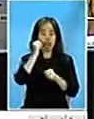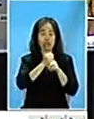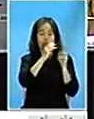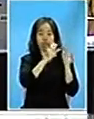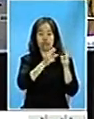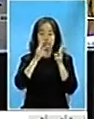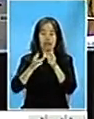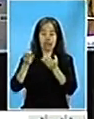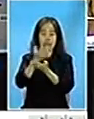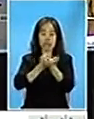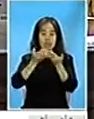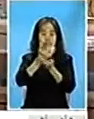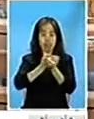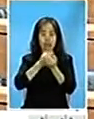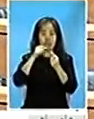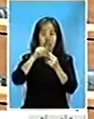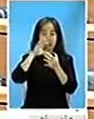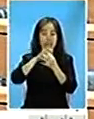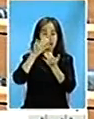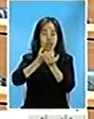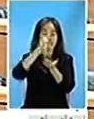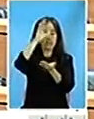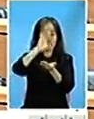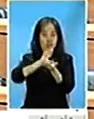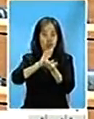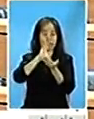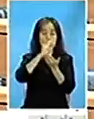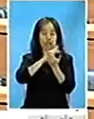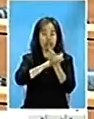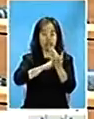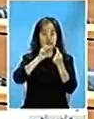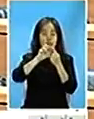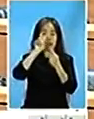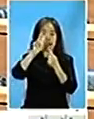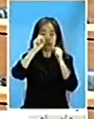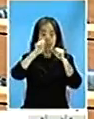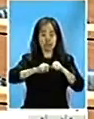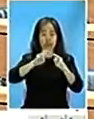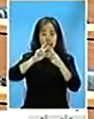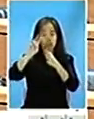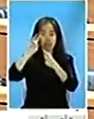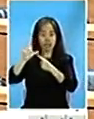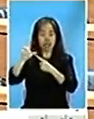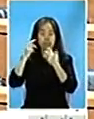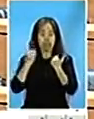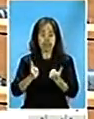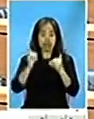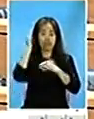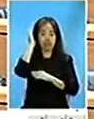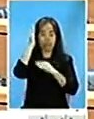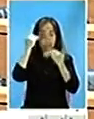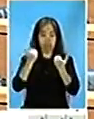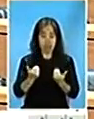พิจารณาวาระ2วาระ3เป็นไปตามกรอบที่ได้ตกลงกันเอาไว้ผมคิดว่าก็จะทำให้การอภิปรายในโอก